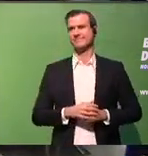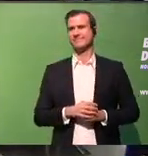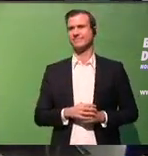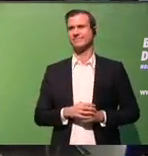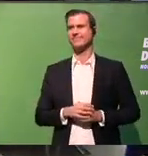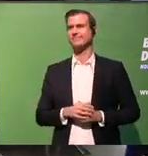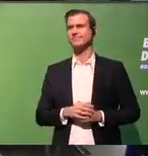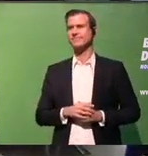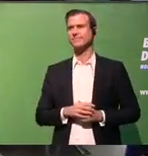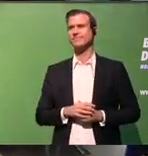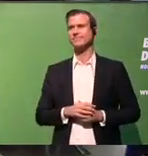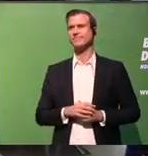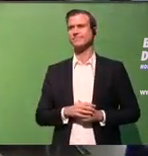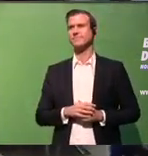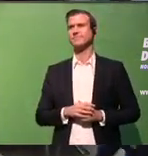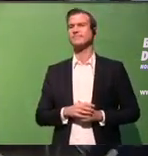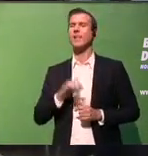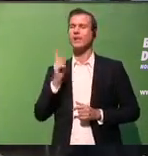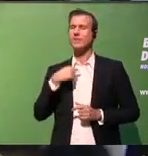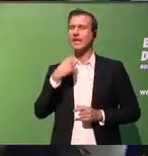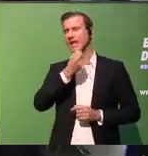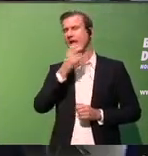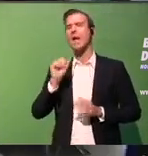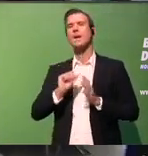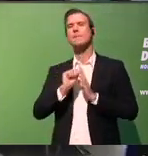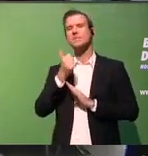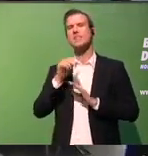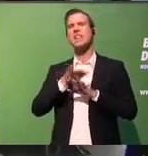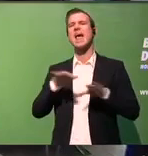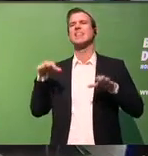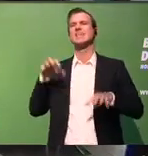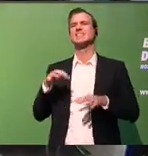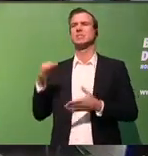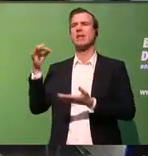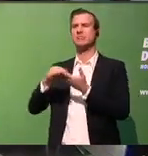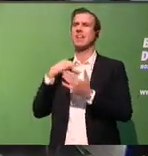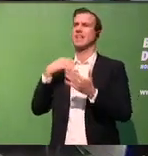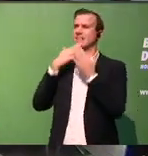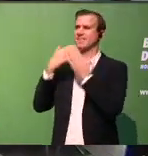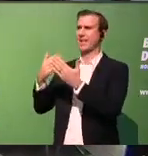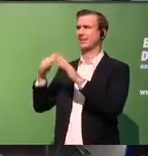Und wir danken natürlich ganz, ganz besonders unserer Landesgeschäftsstelle